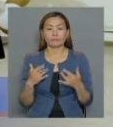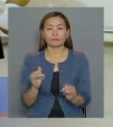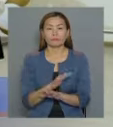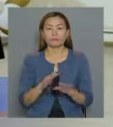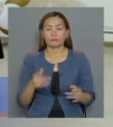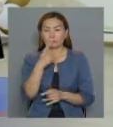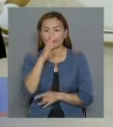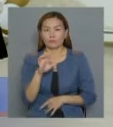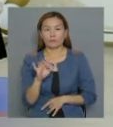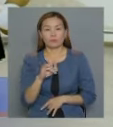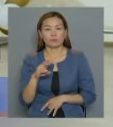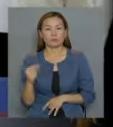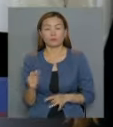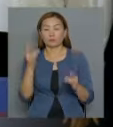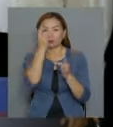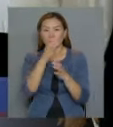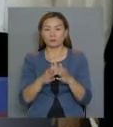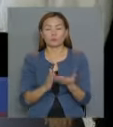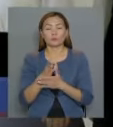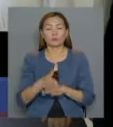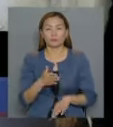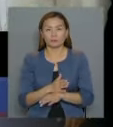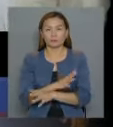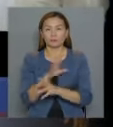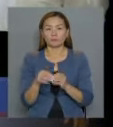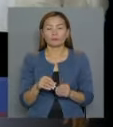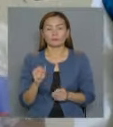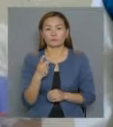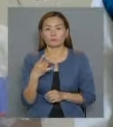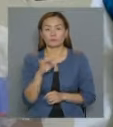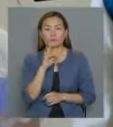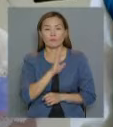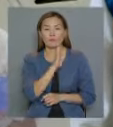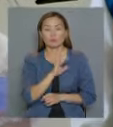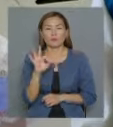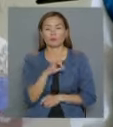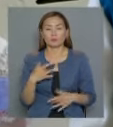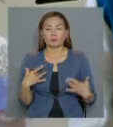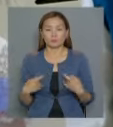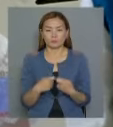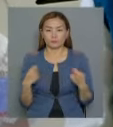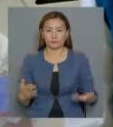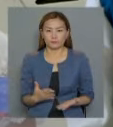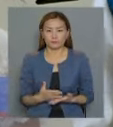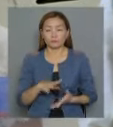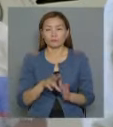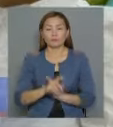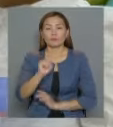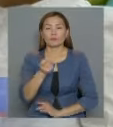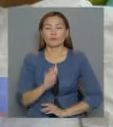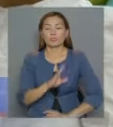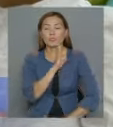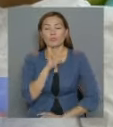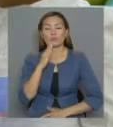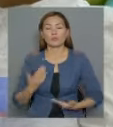шараға Былина орыс мәдени бірлестігі қонақ болды. Олар «У войны не женское лицо» спектаклін сахналады. Онда соғыс жағдайында